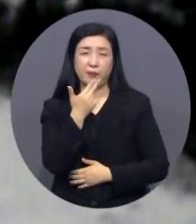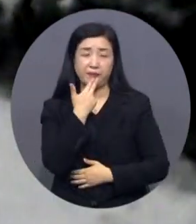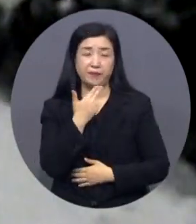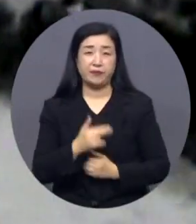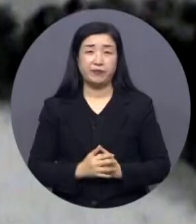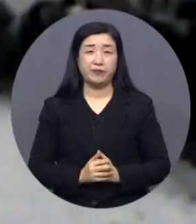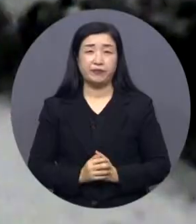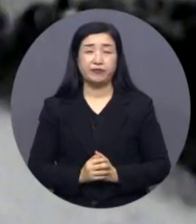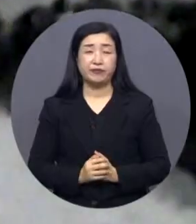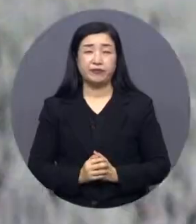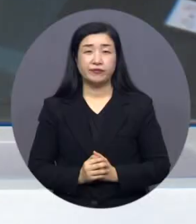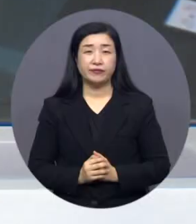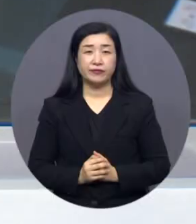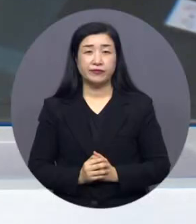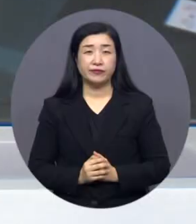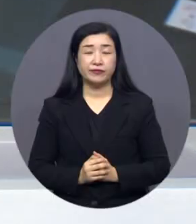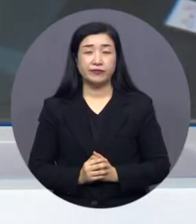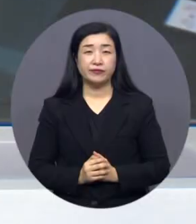않았습니다.